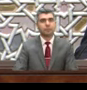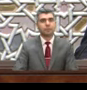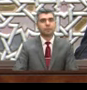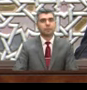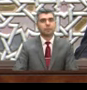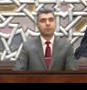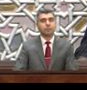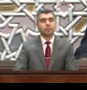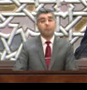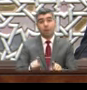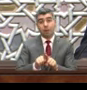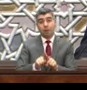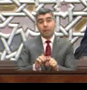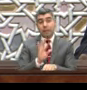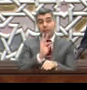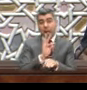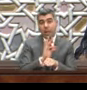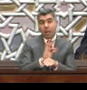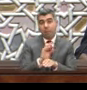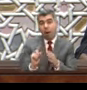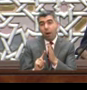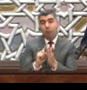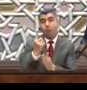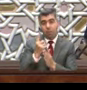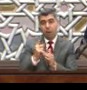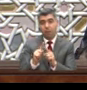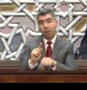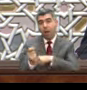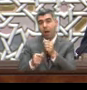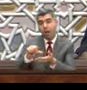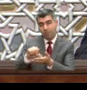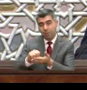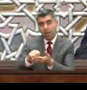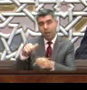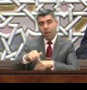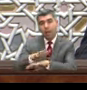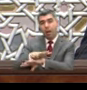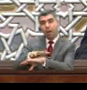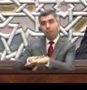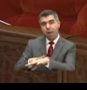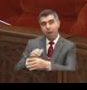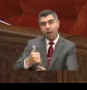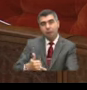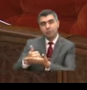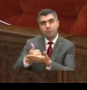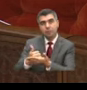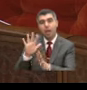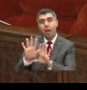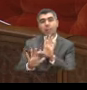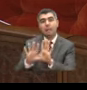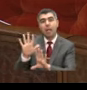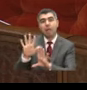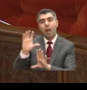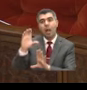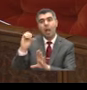زيد، بالنسبه للتعليم الاولي في العالم القروي اليوم كاينه المبادره الوطنيه للتنميه البشريه اللي خصات 15,000